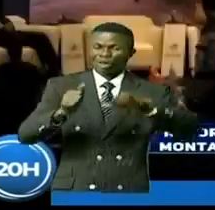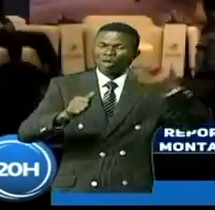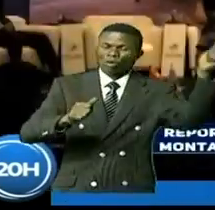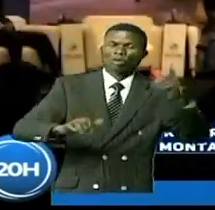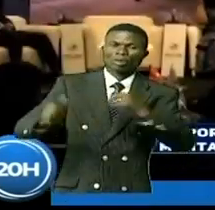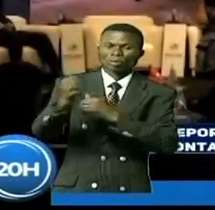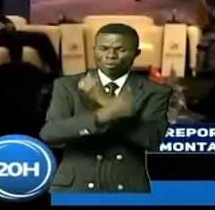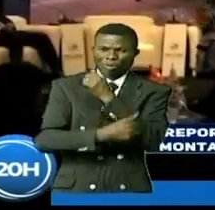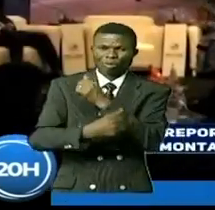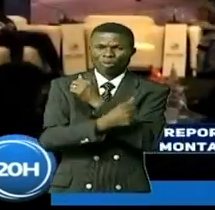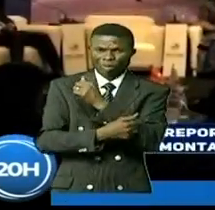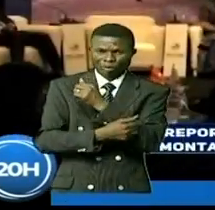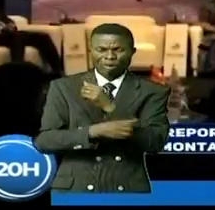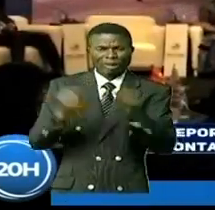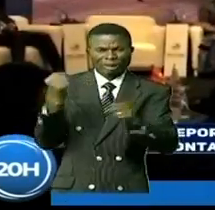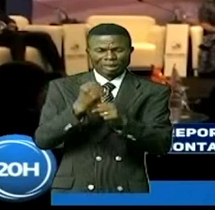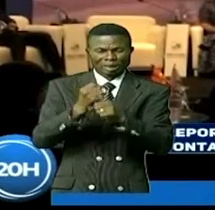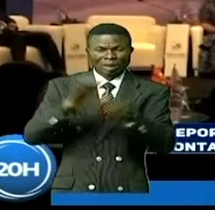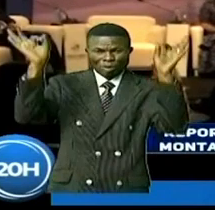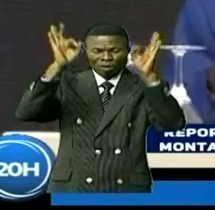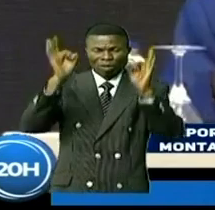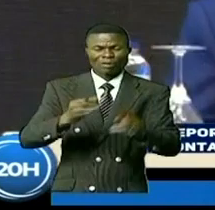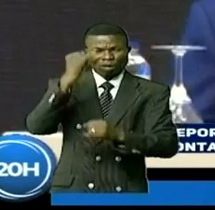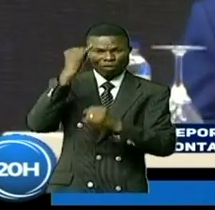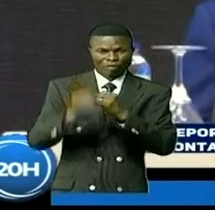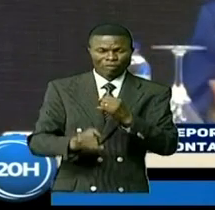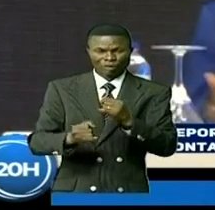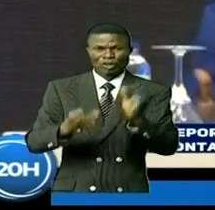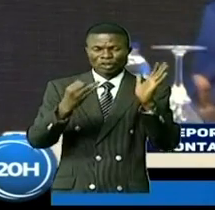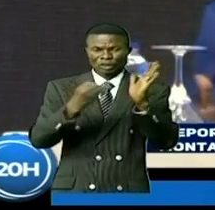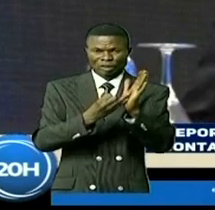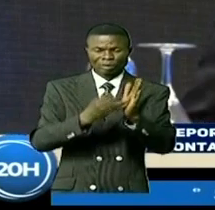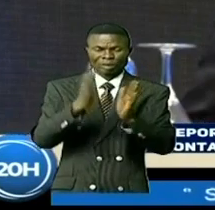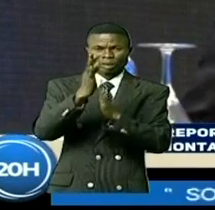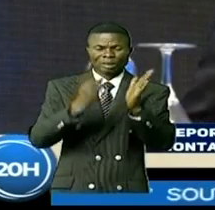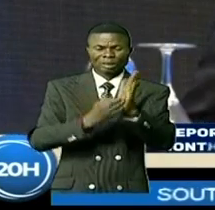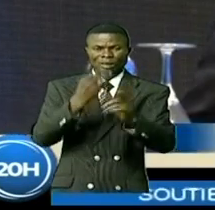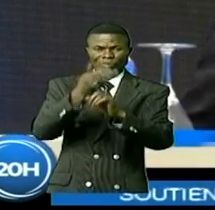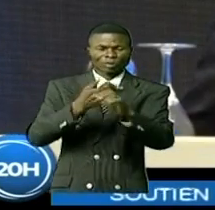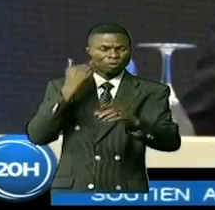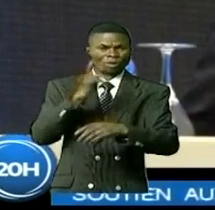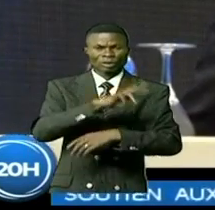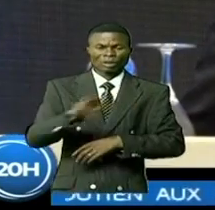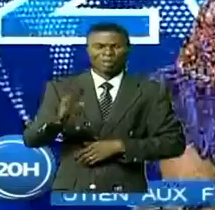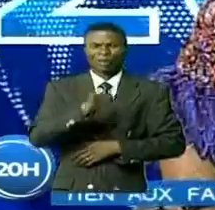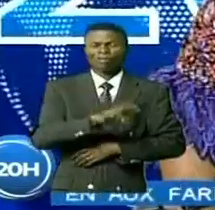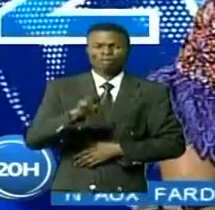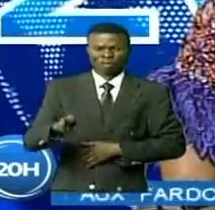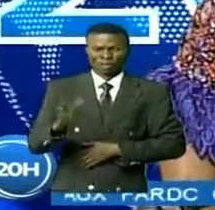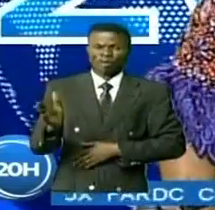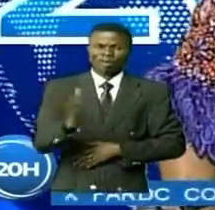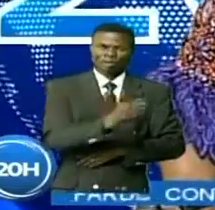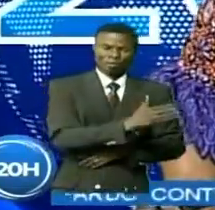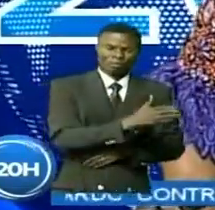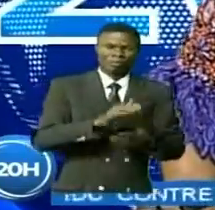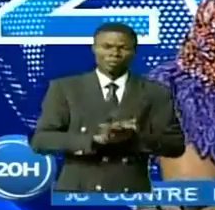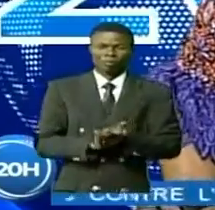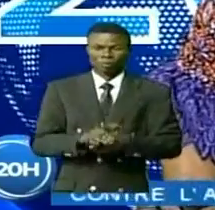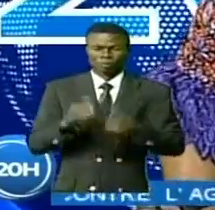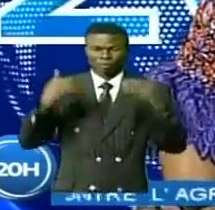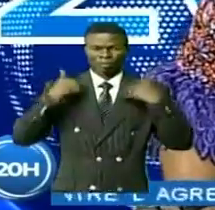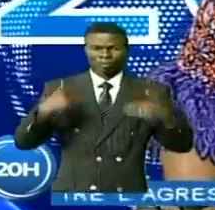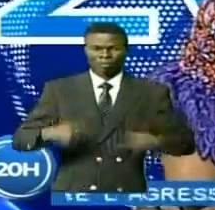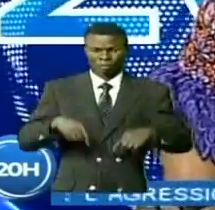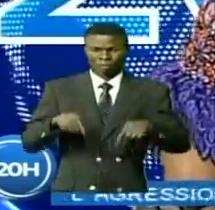Les travaux de ce forum vont se clôturer ce dimanche 19 juin 2022. Parlons santé à